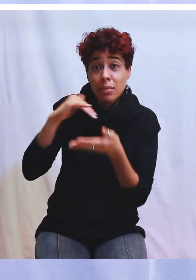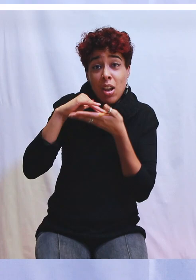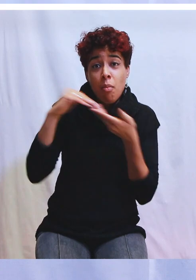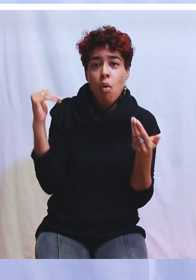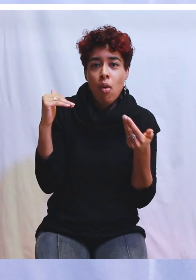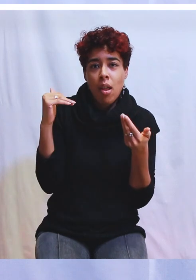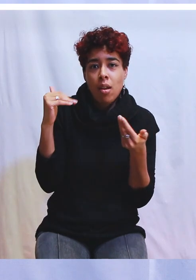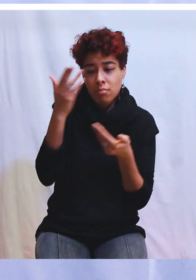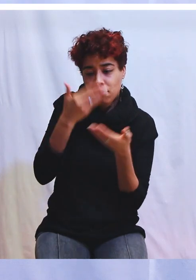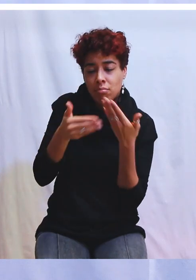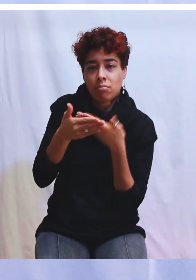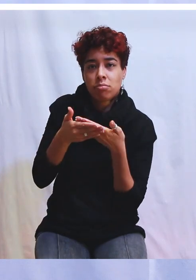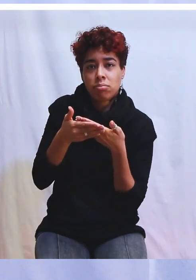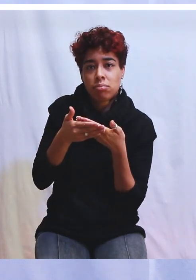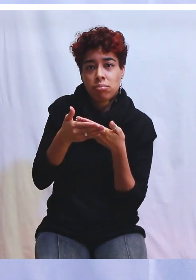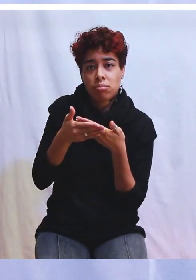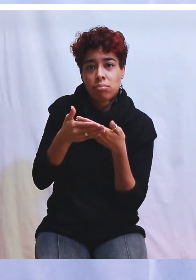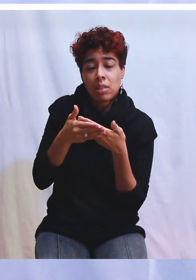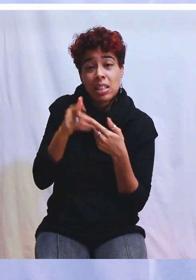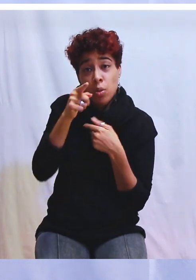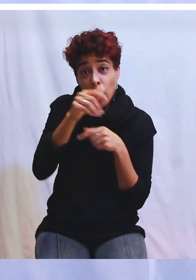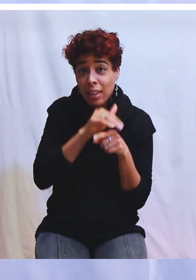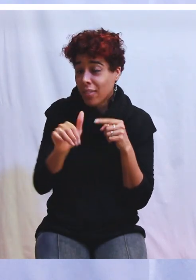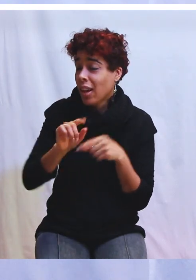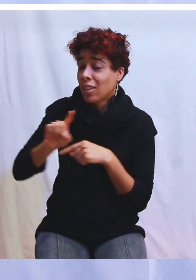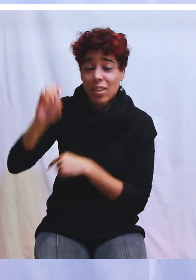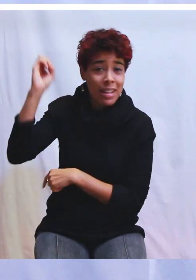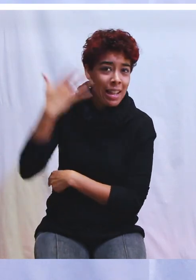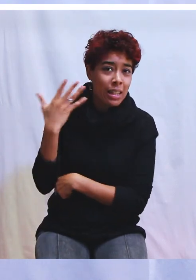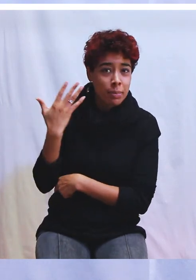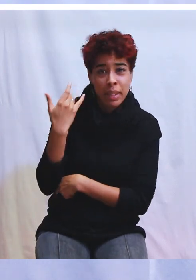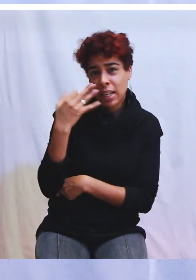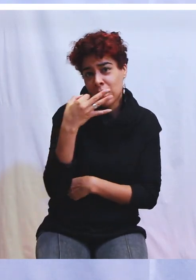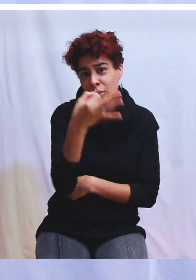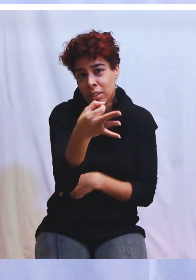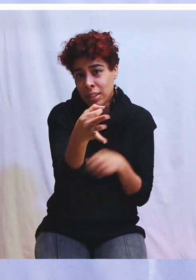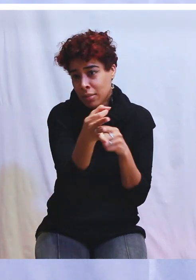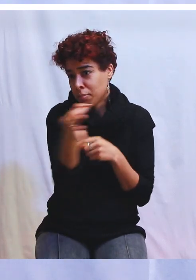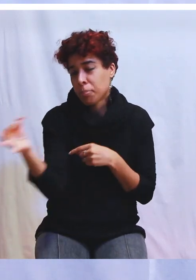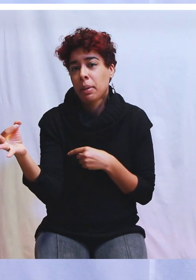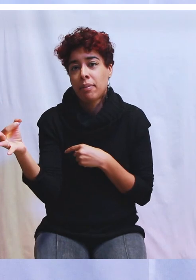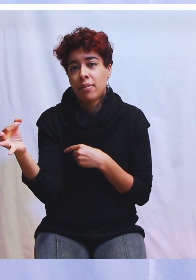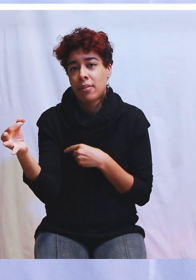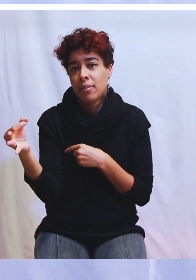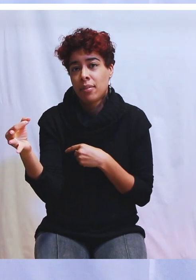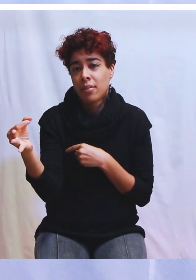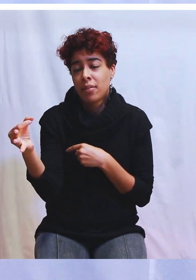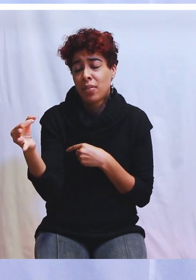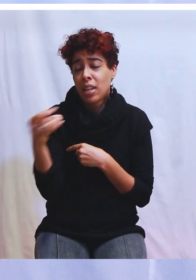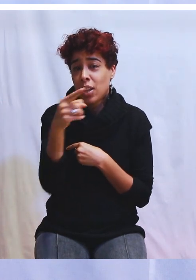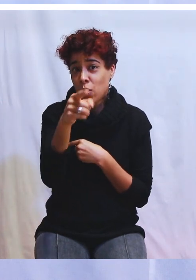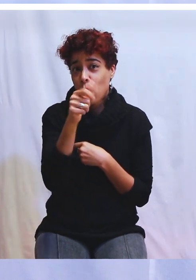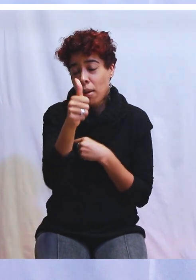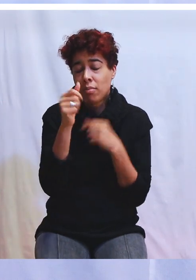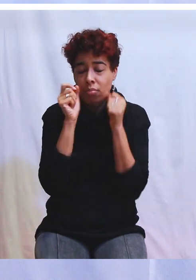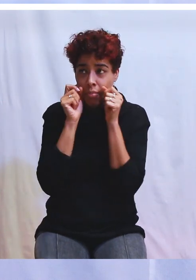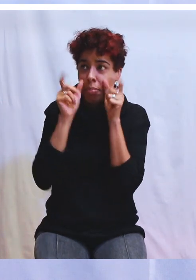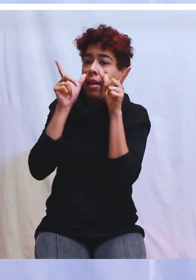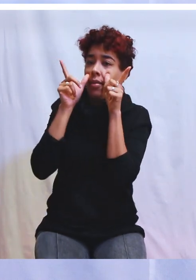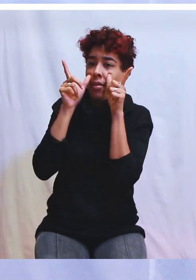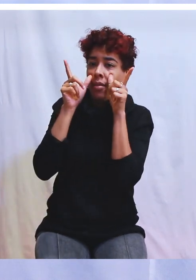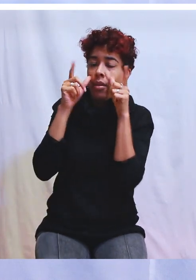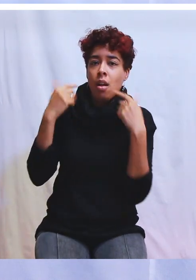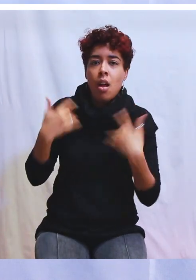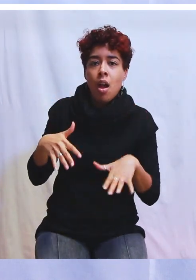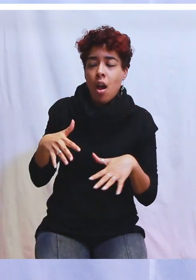relais. C'est le Saint-Esprit qui va te donner les paroles qu'il faut, l'inspiration. Et tu seras même étonné de voir que